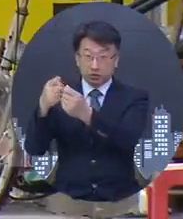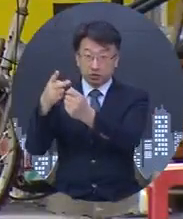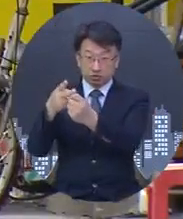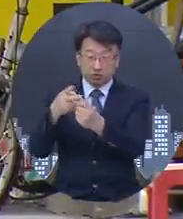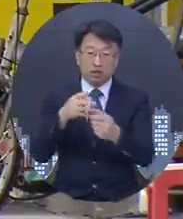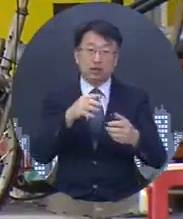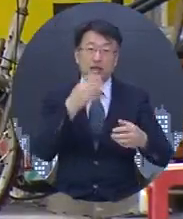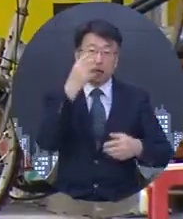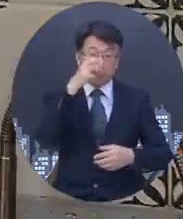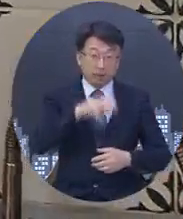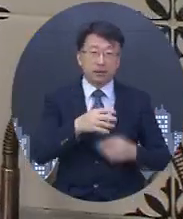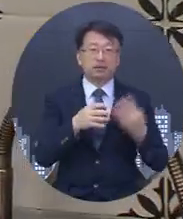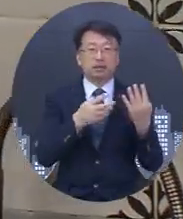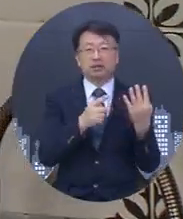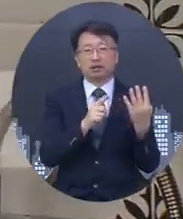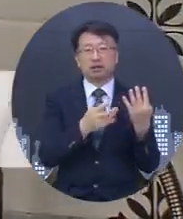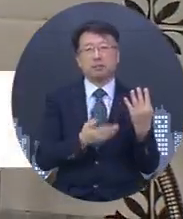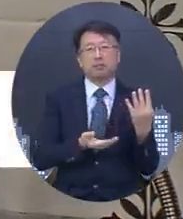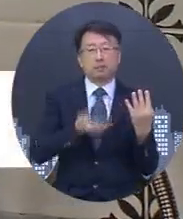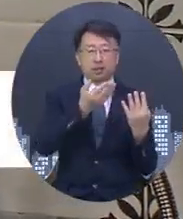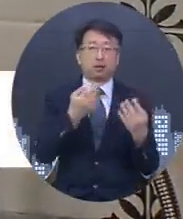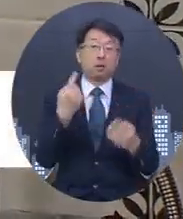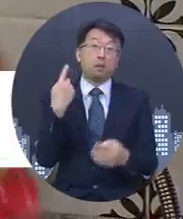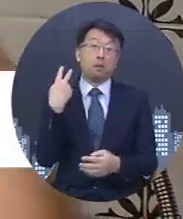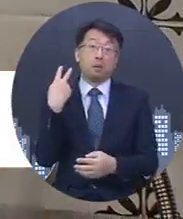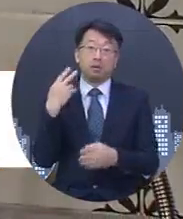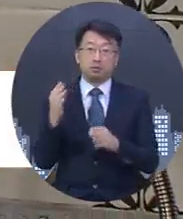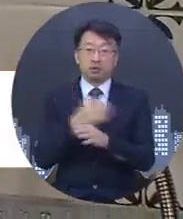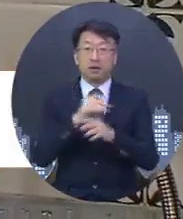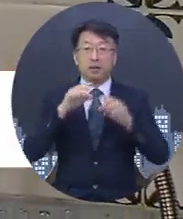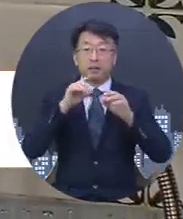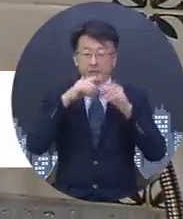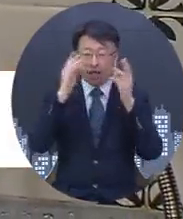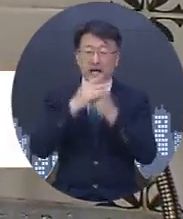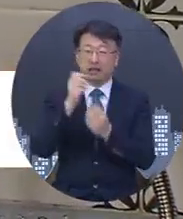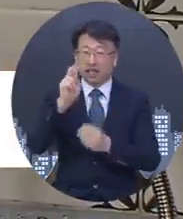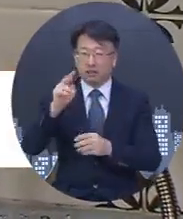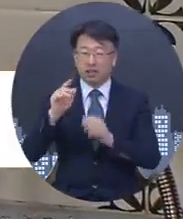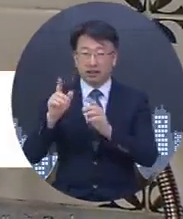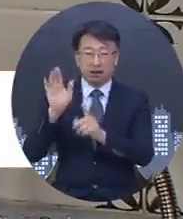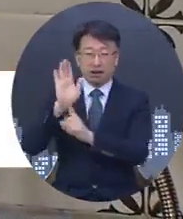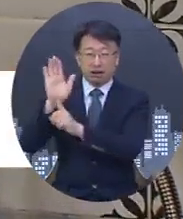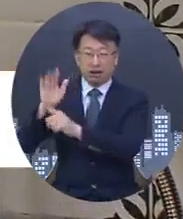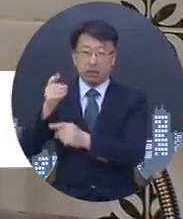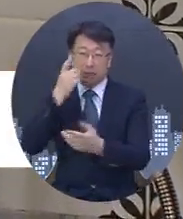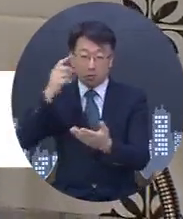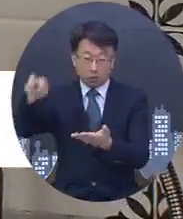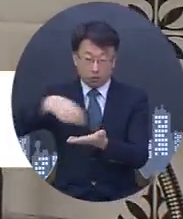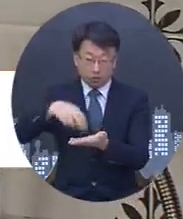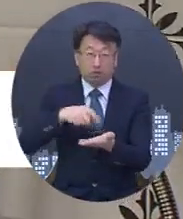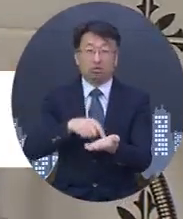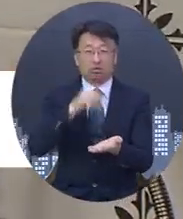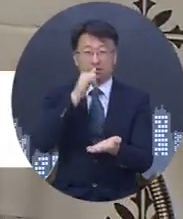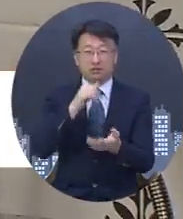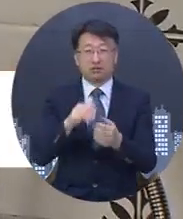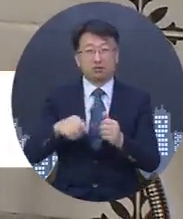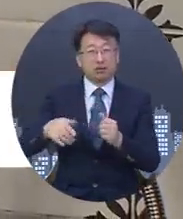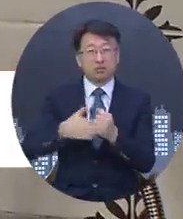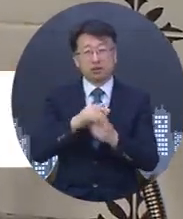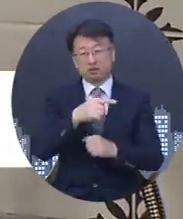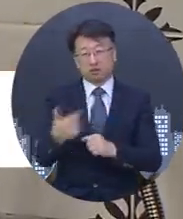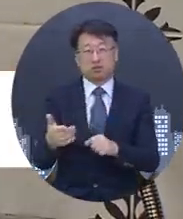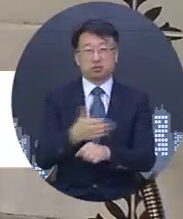4단계 격상입니다. 그저께부터 지금 방송 나왔잖아요. 저기 핸드폰 다 떴잖아요. 그럼 그 저녁 사람